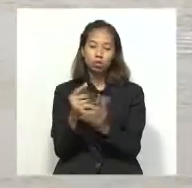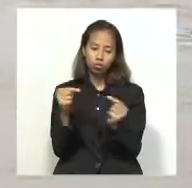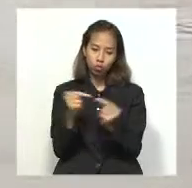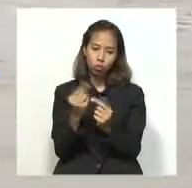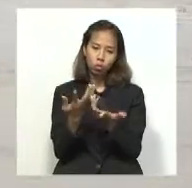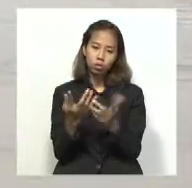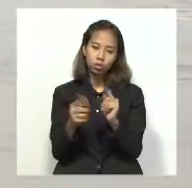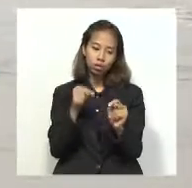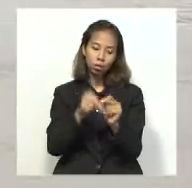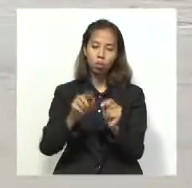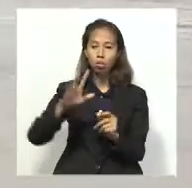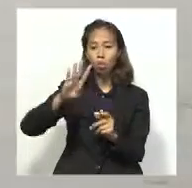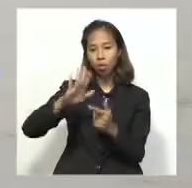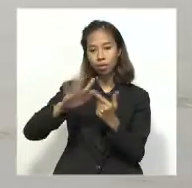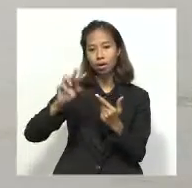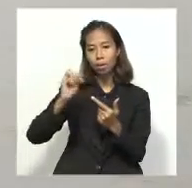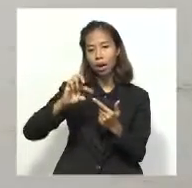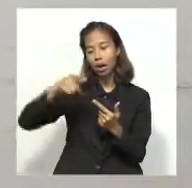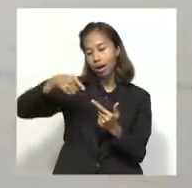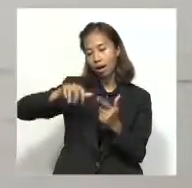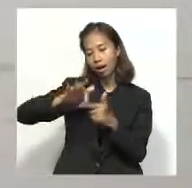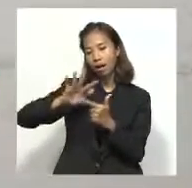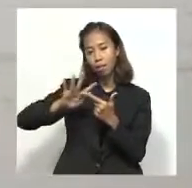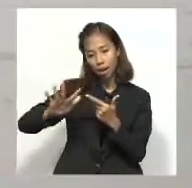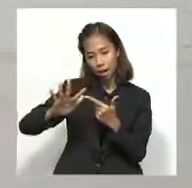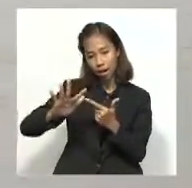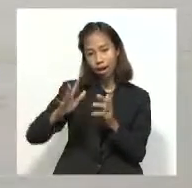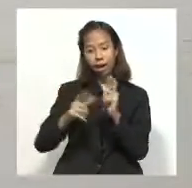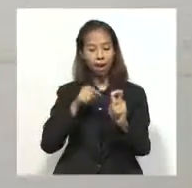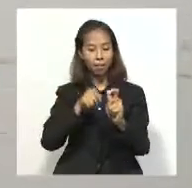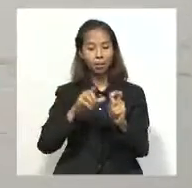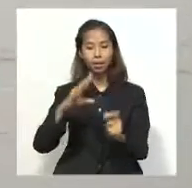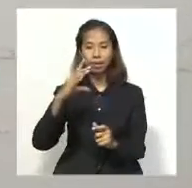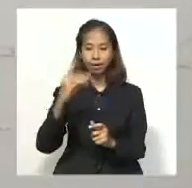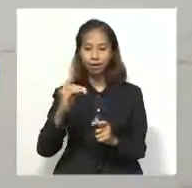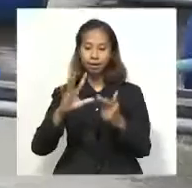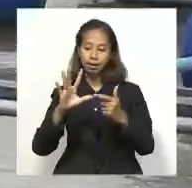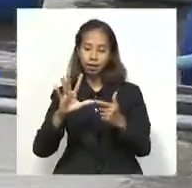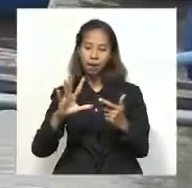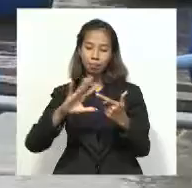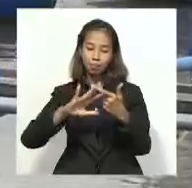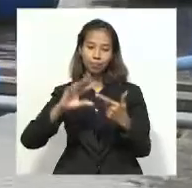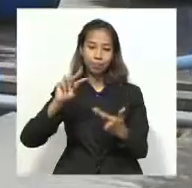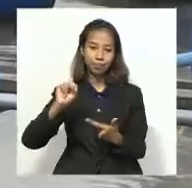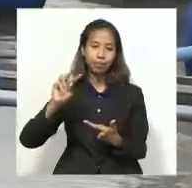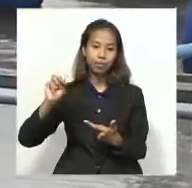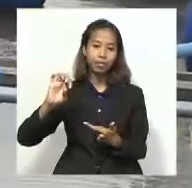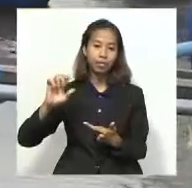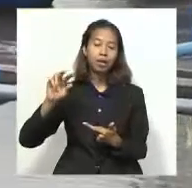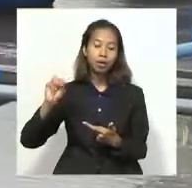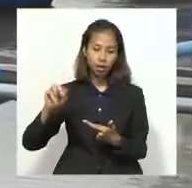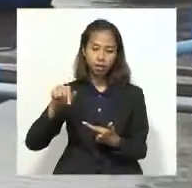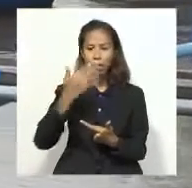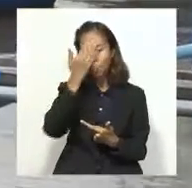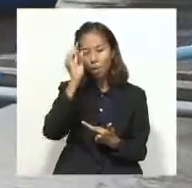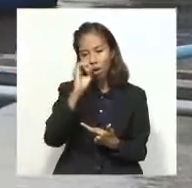ลพงสวายตำบลบางป่าวัดใหม่สี่หมื่นอำเภอดำเนินสะดวกจังหวัดราชบุรีมีน้ำท่วมสูงเนื่องจากพื้นที่ดังกล่า